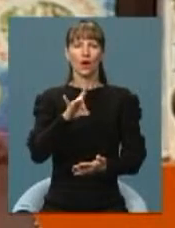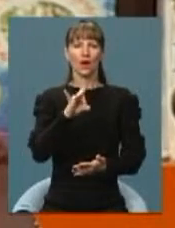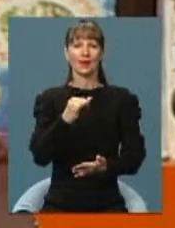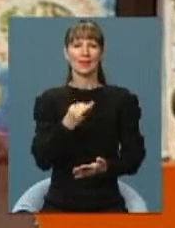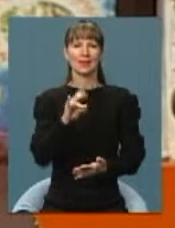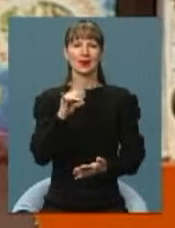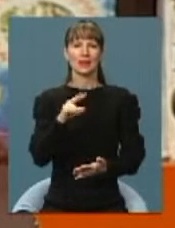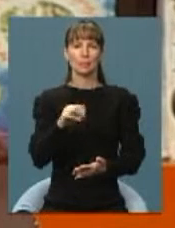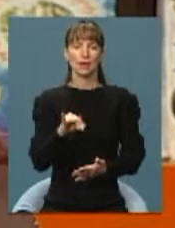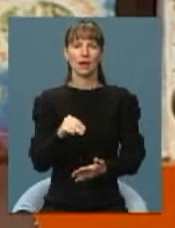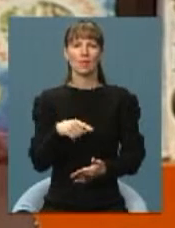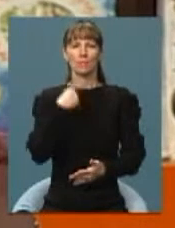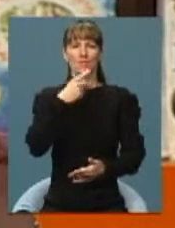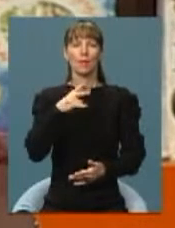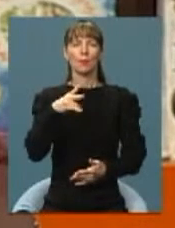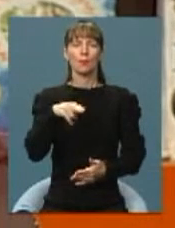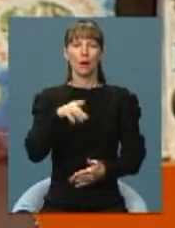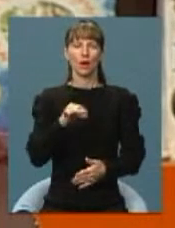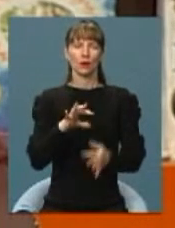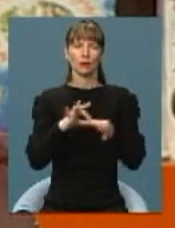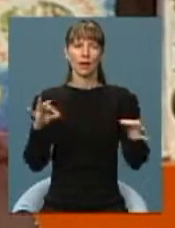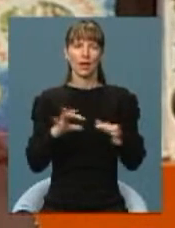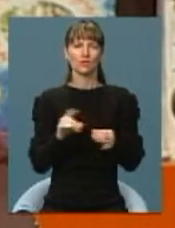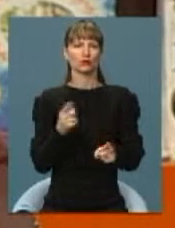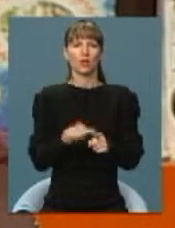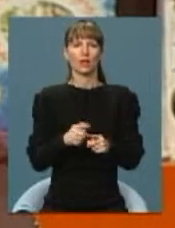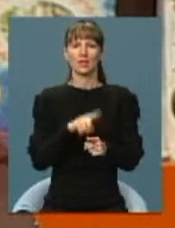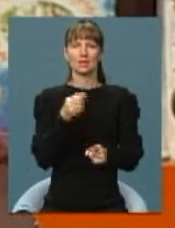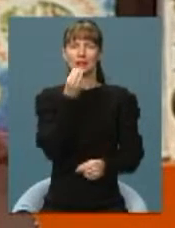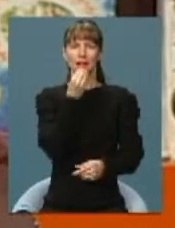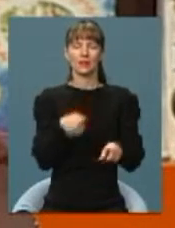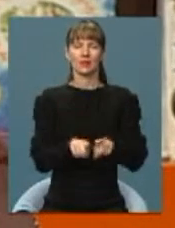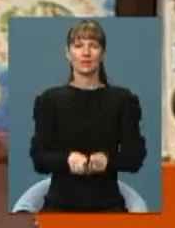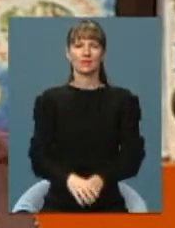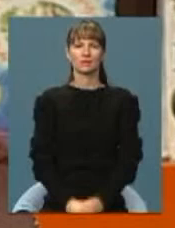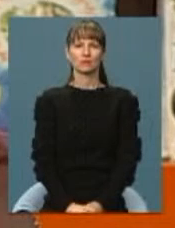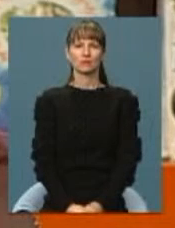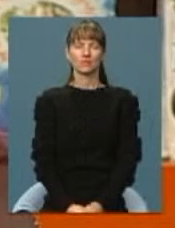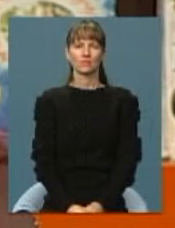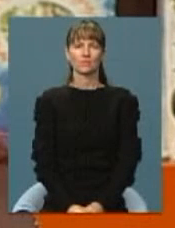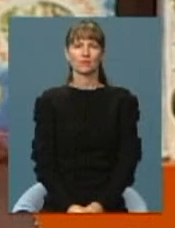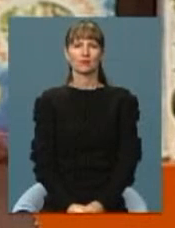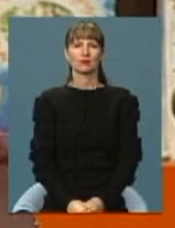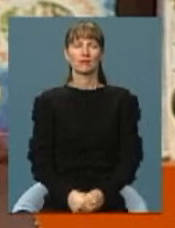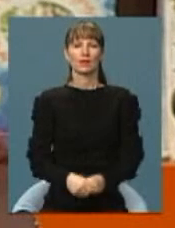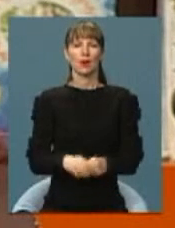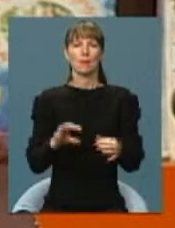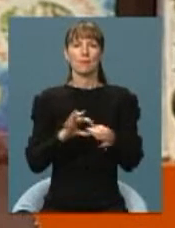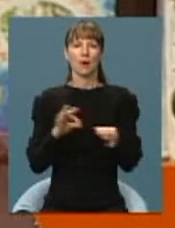спагетті, про макарони. Взагалі, що це таке за вид страви? Що це за страва така? Ну,